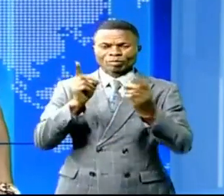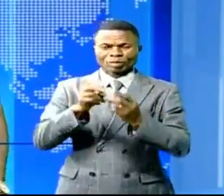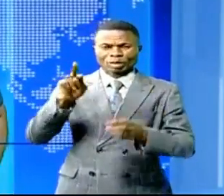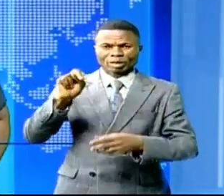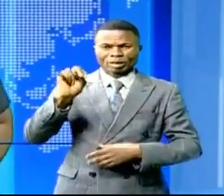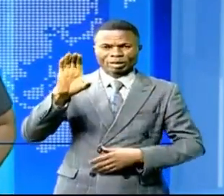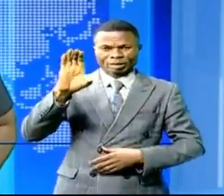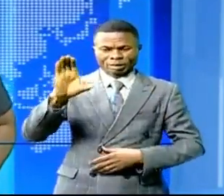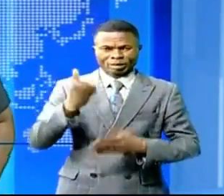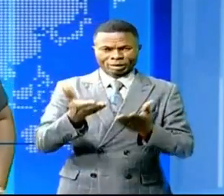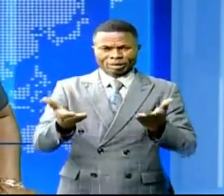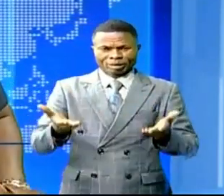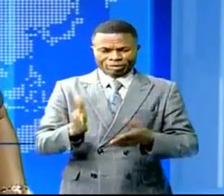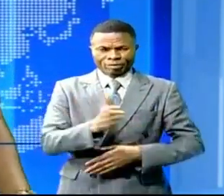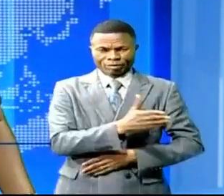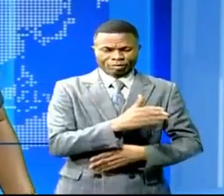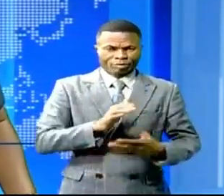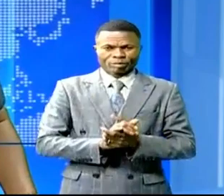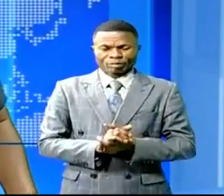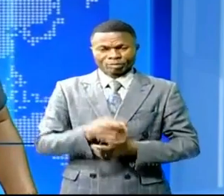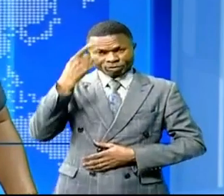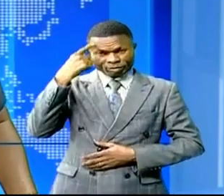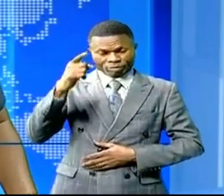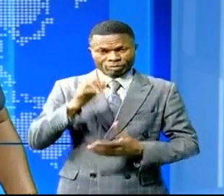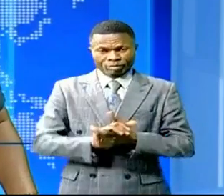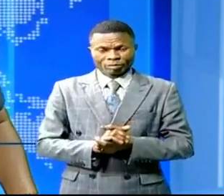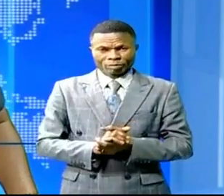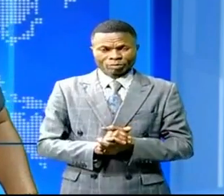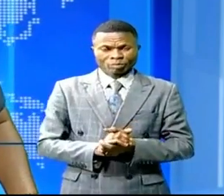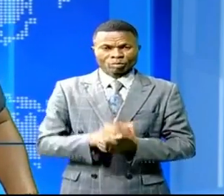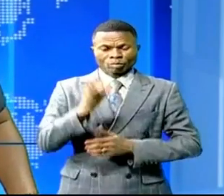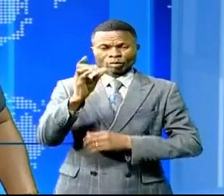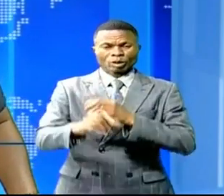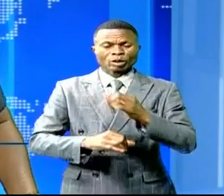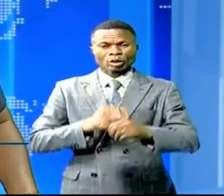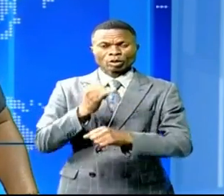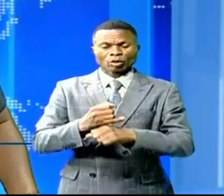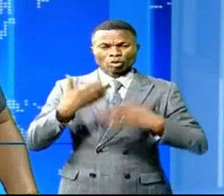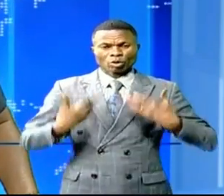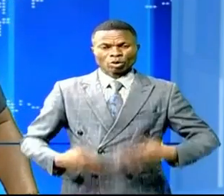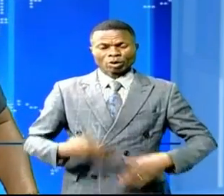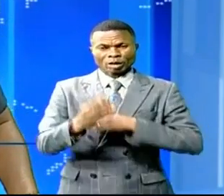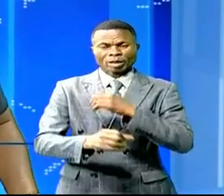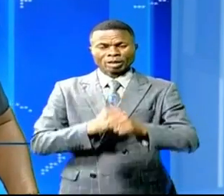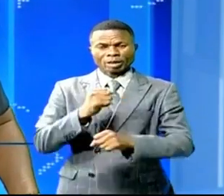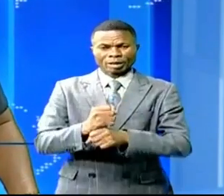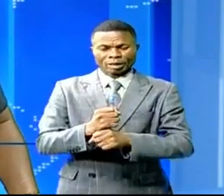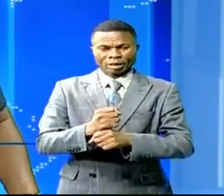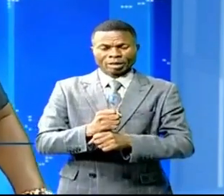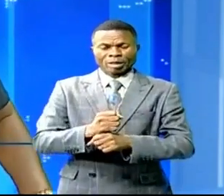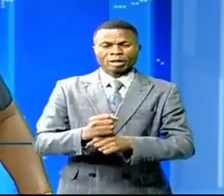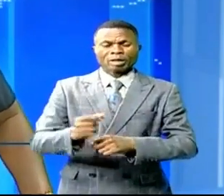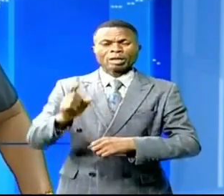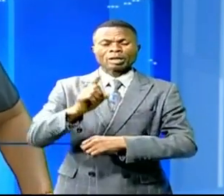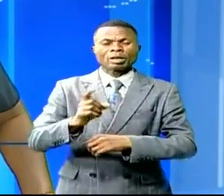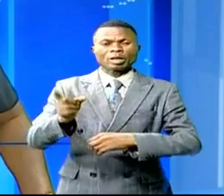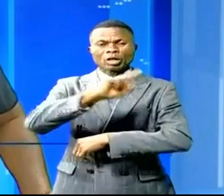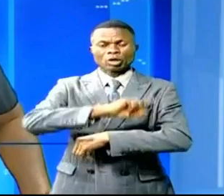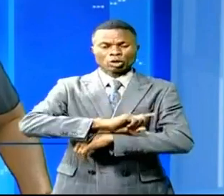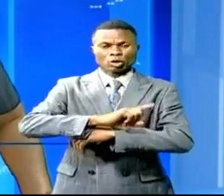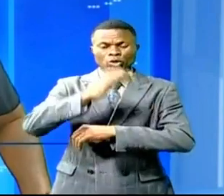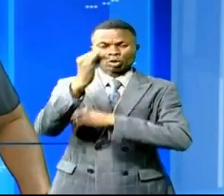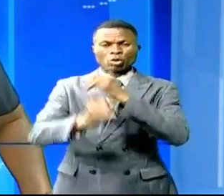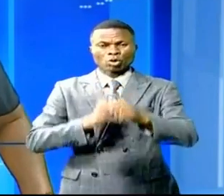rejoignez. À l'occasion de la dite journée de célébration de la journée mondiale, je le disais, des personnes